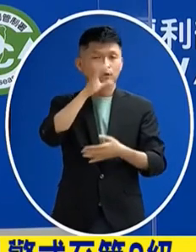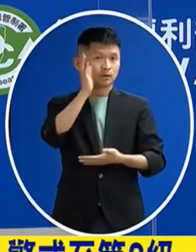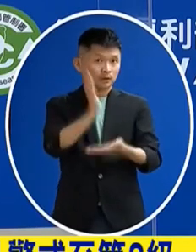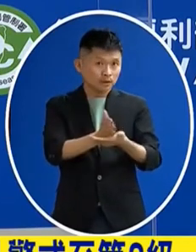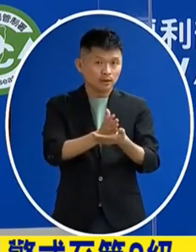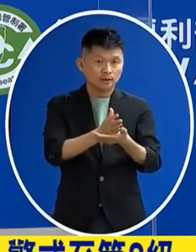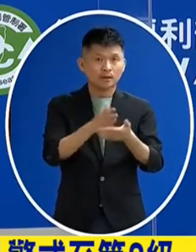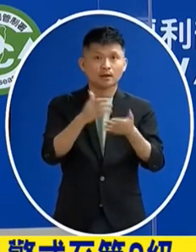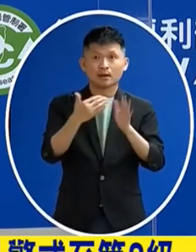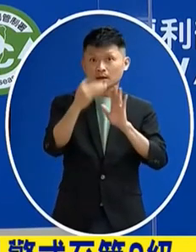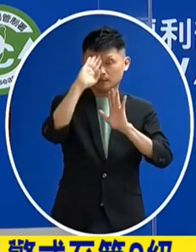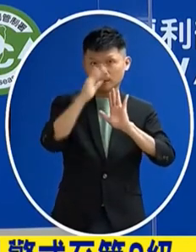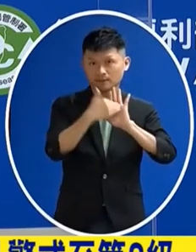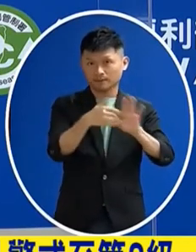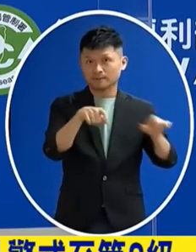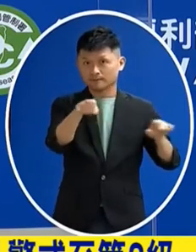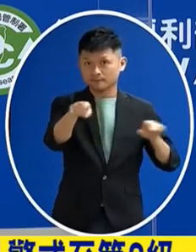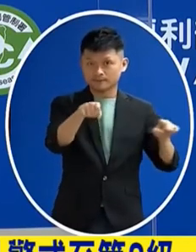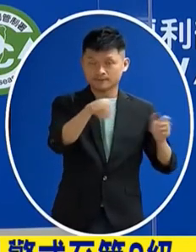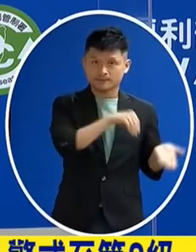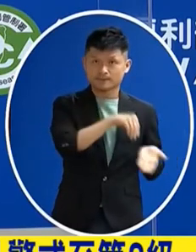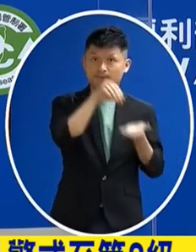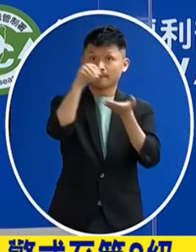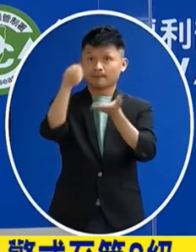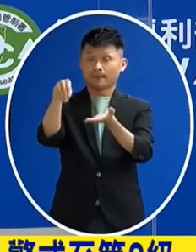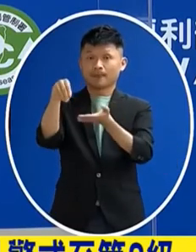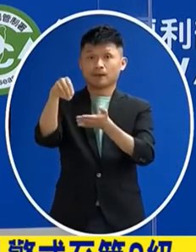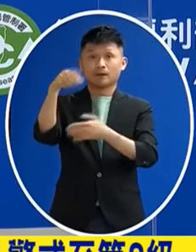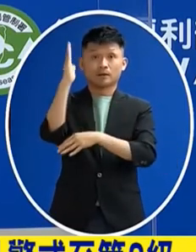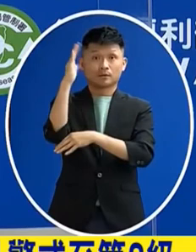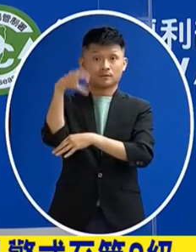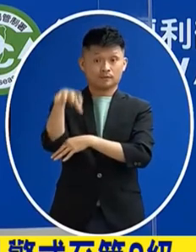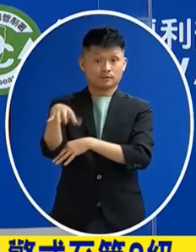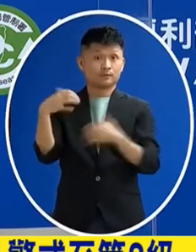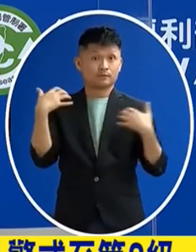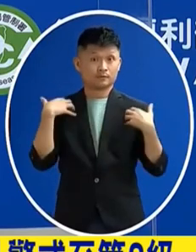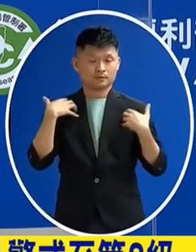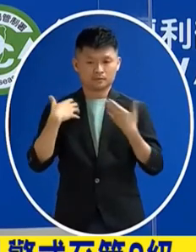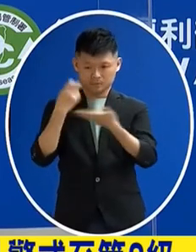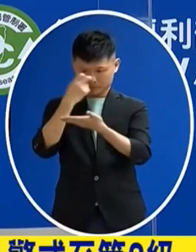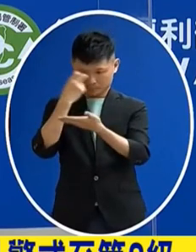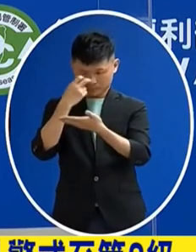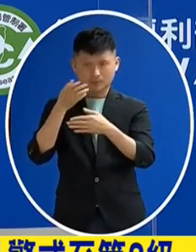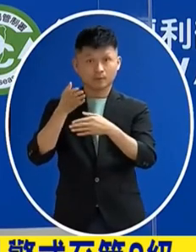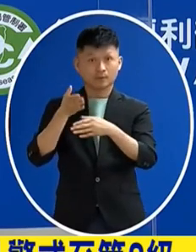报防疫计划，报请地方主管机构核准后实施。